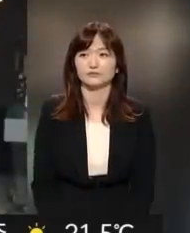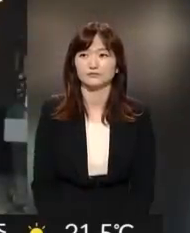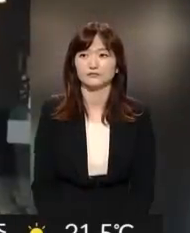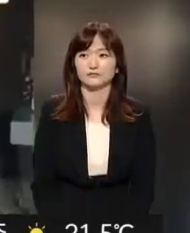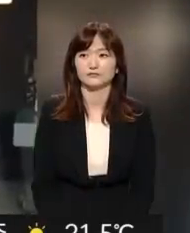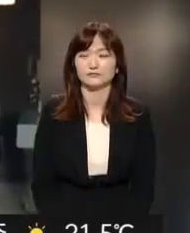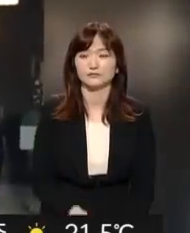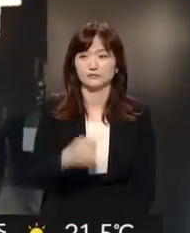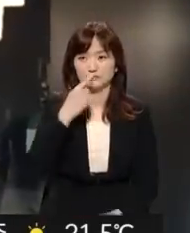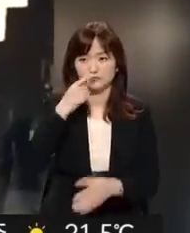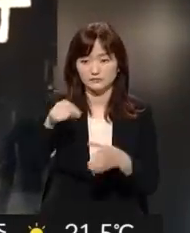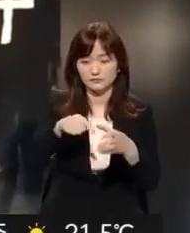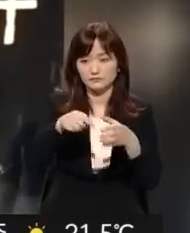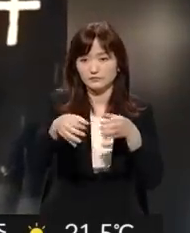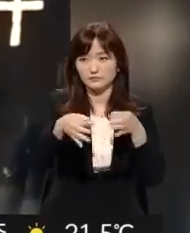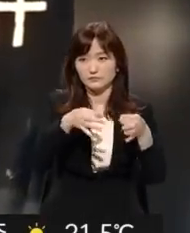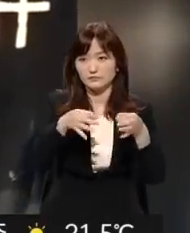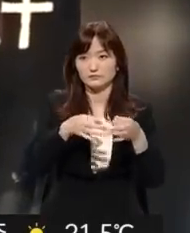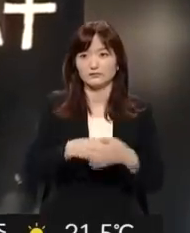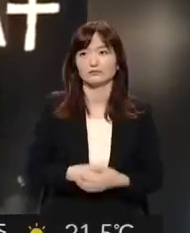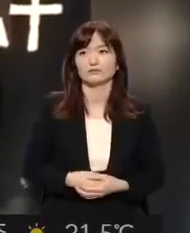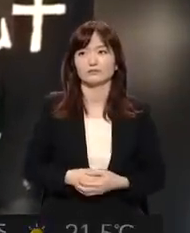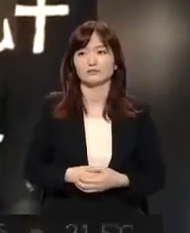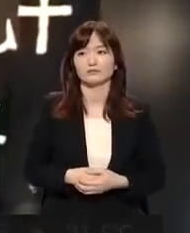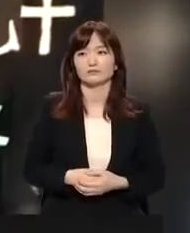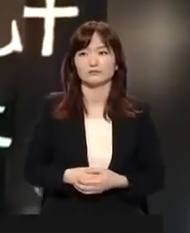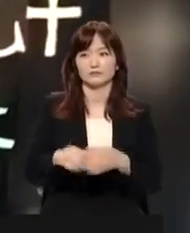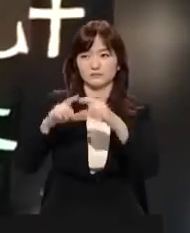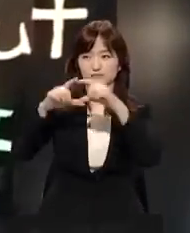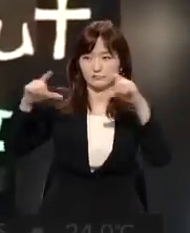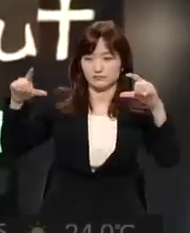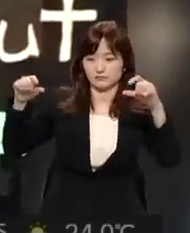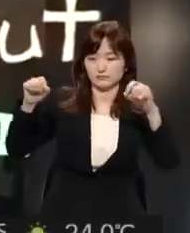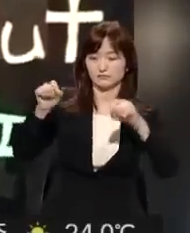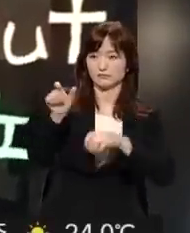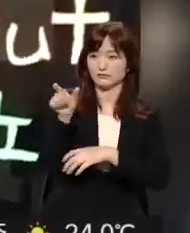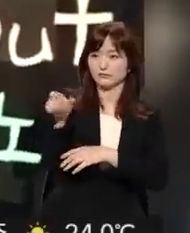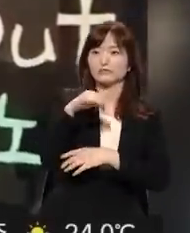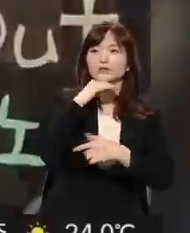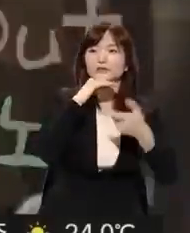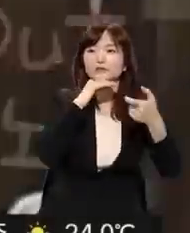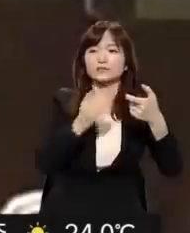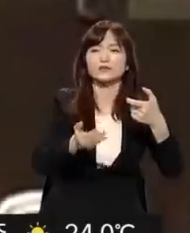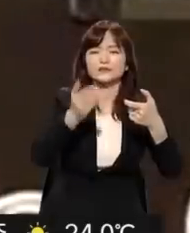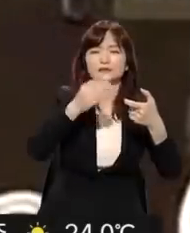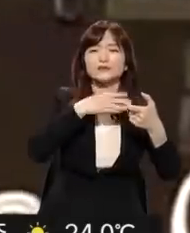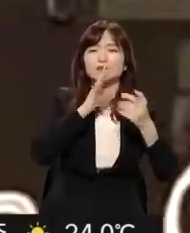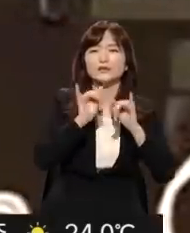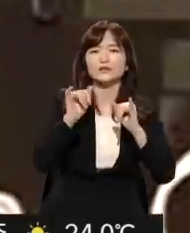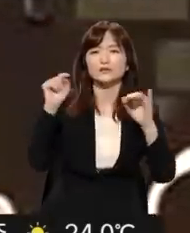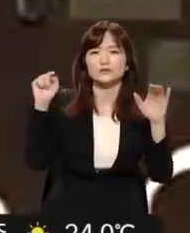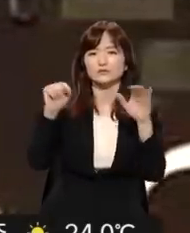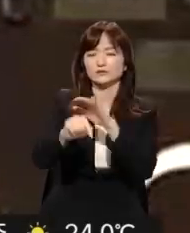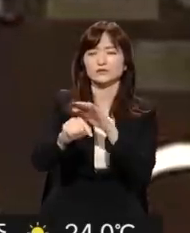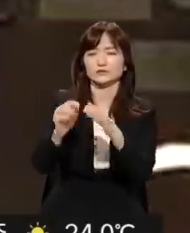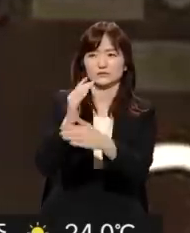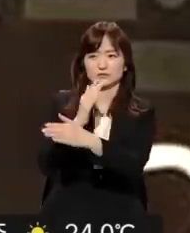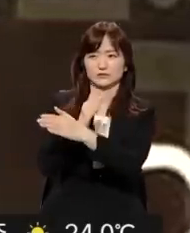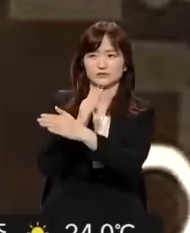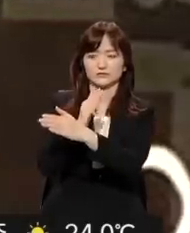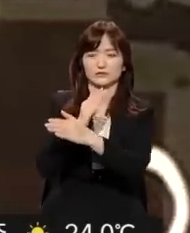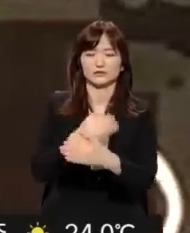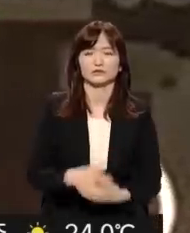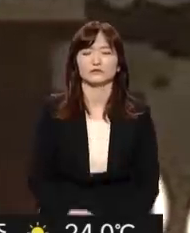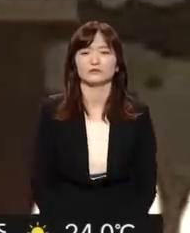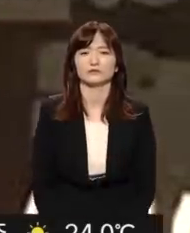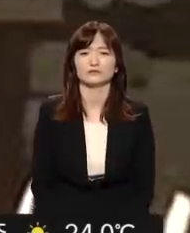자, 한 카페 출입문에 60세 이상 어르신은 출입 제한. 한마디로 노 시니어 존이라는 스티커가 저렇게 붙어서